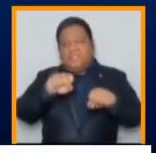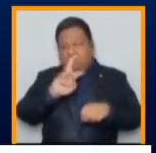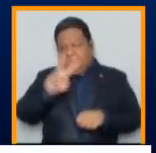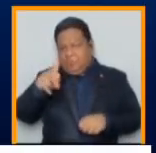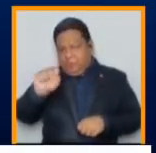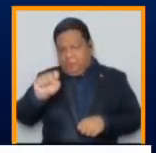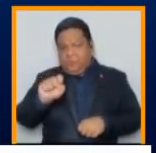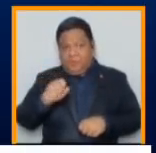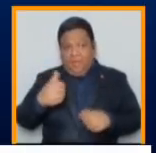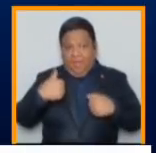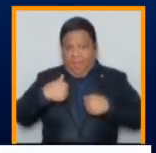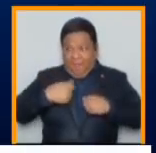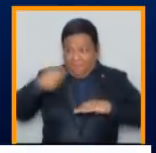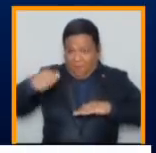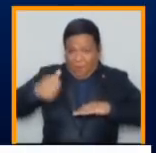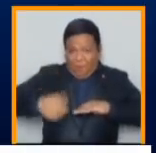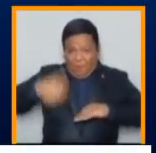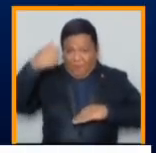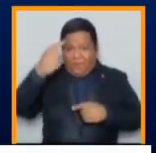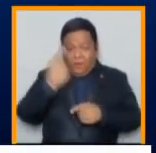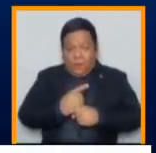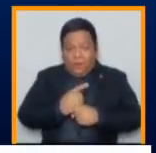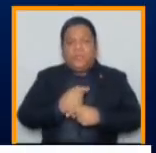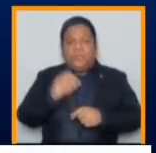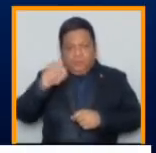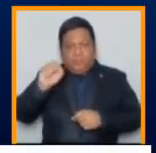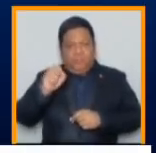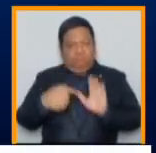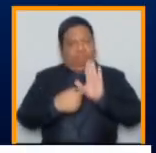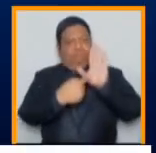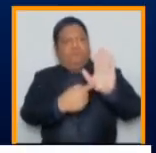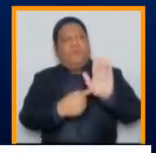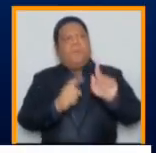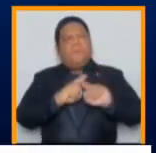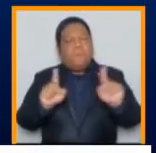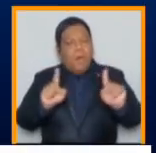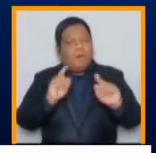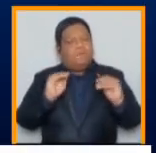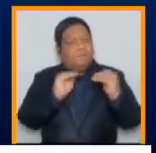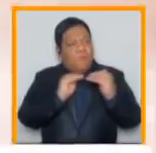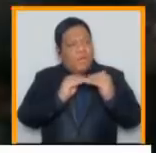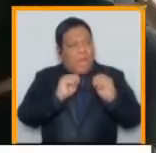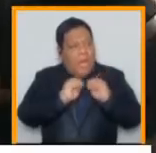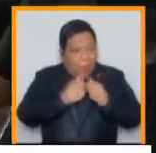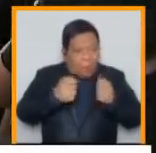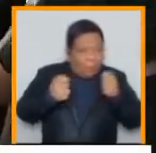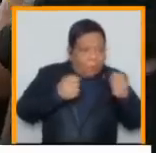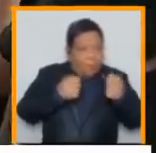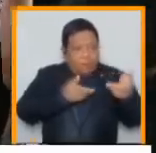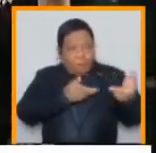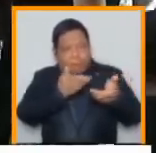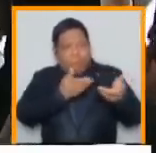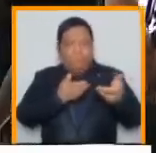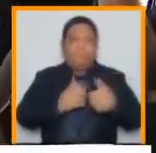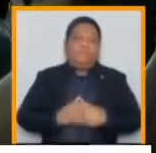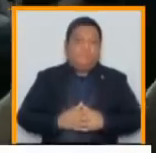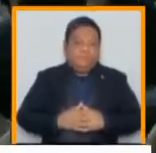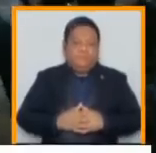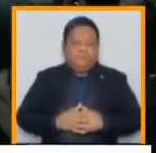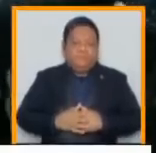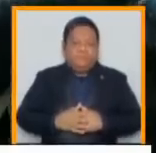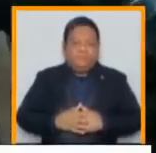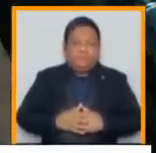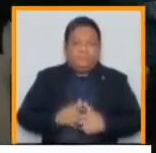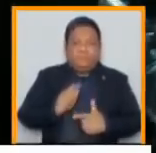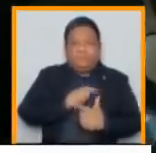siya sa pag-uusap at management ng sitwasyon sa pagitan ng dalawang panig. Sa pagpunta ni Senador